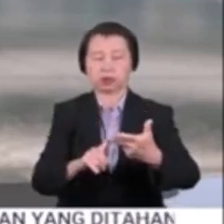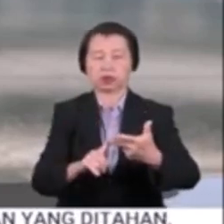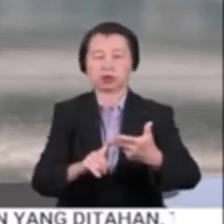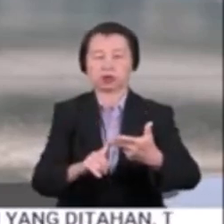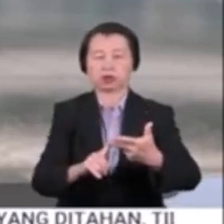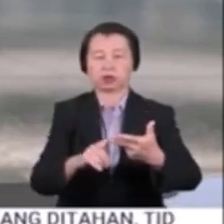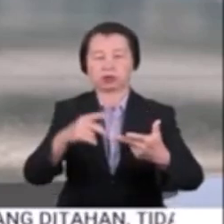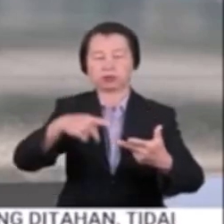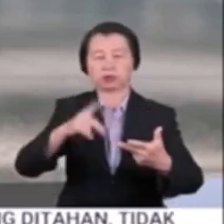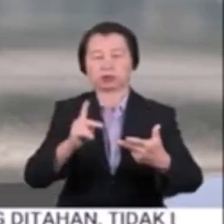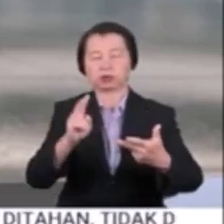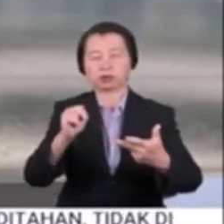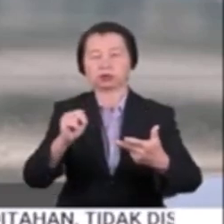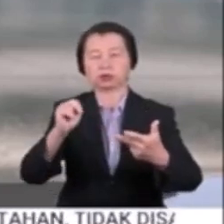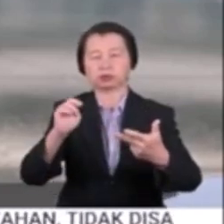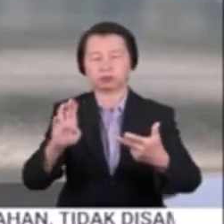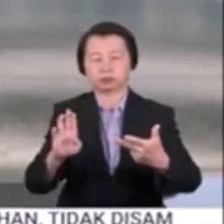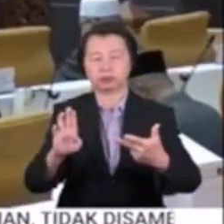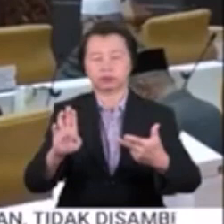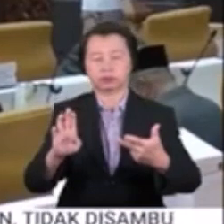Negeri Perak PKNP.